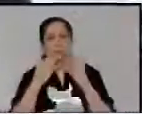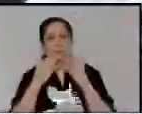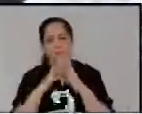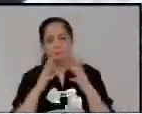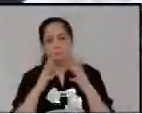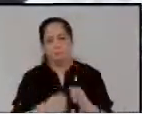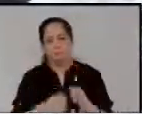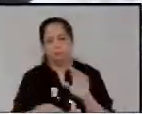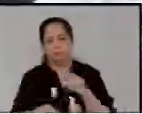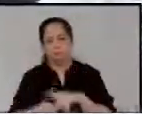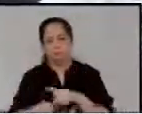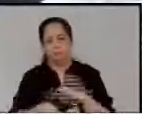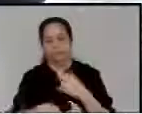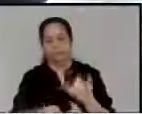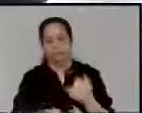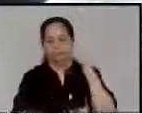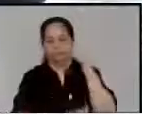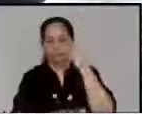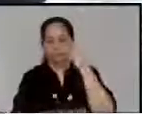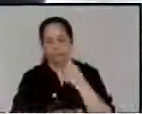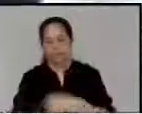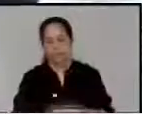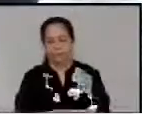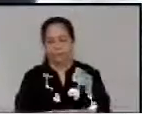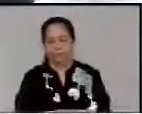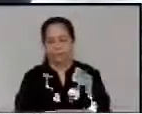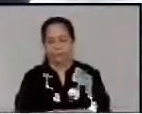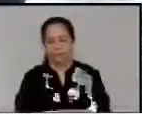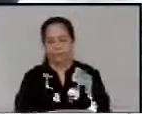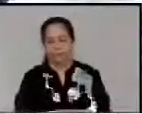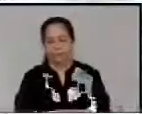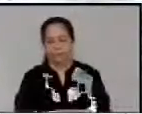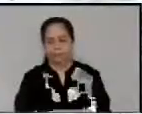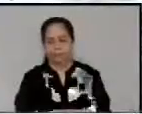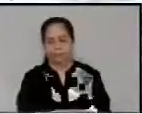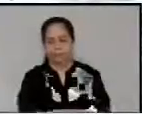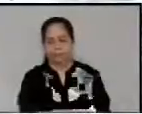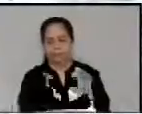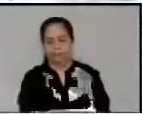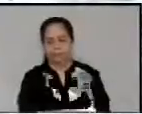Shine Pilipinas. Kasama po natin si Dayan. At matapos po yung insidente, Nay,